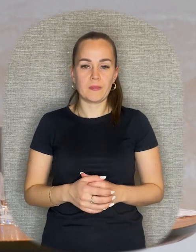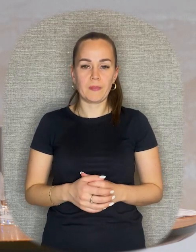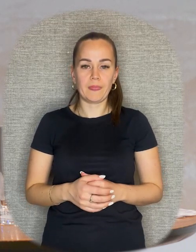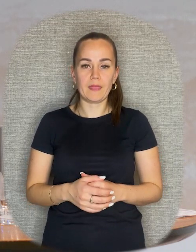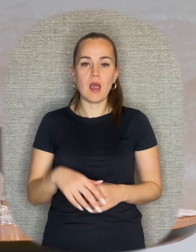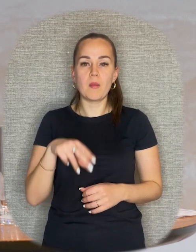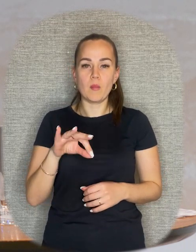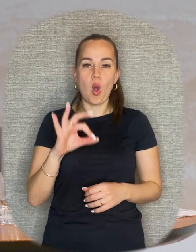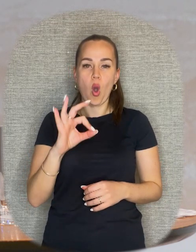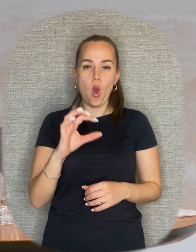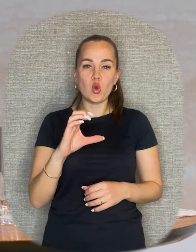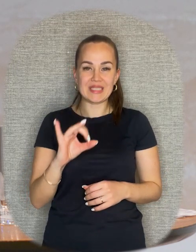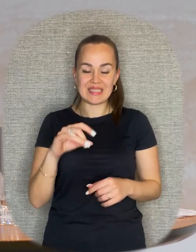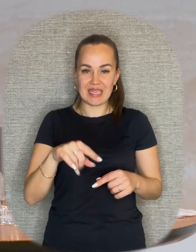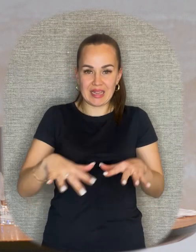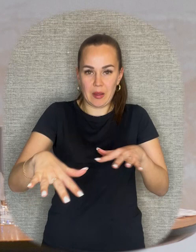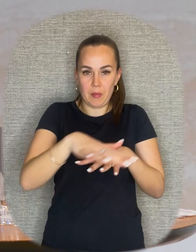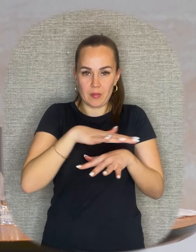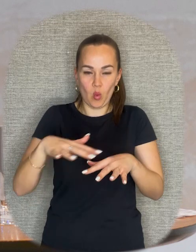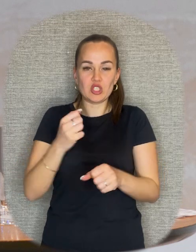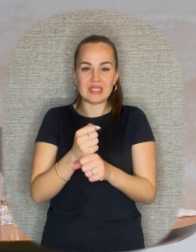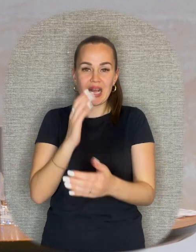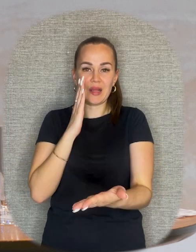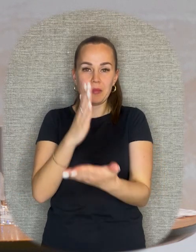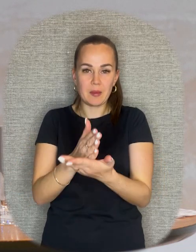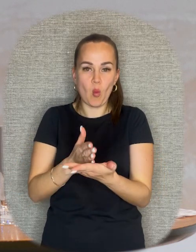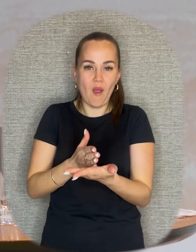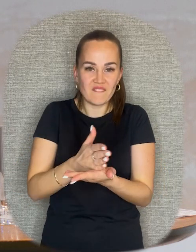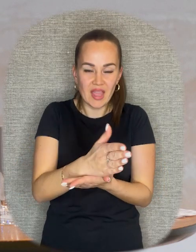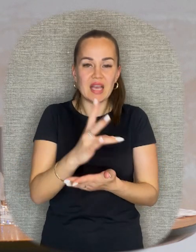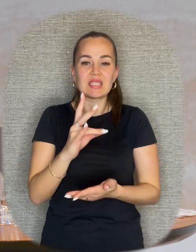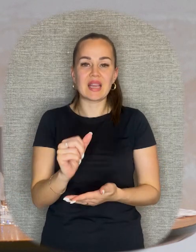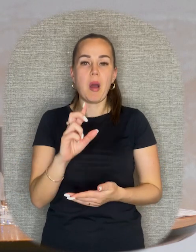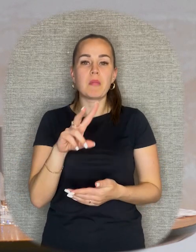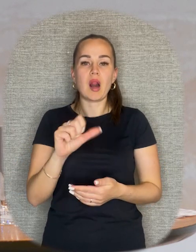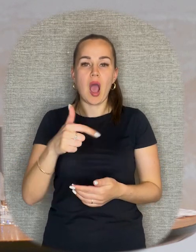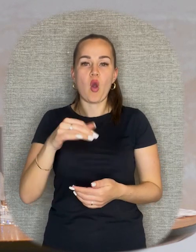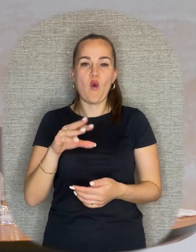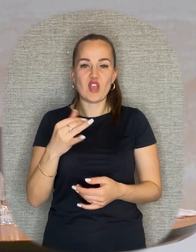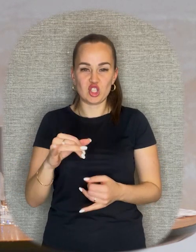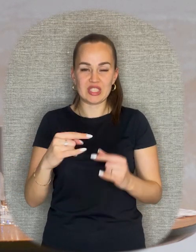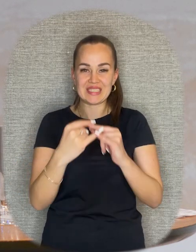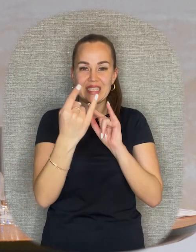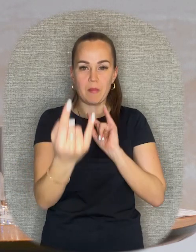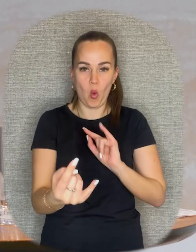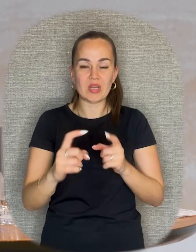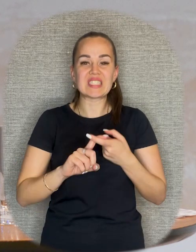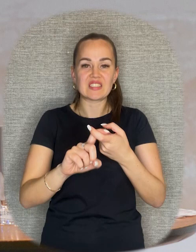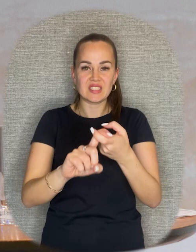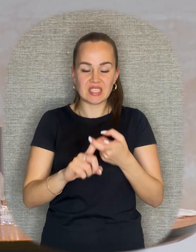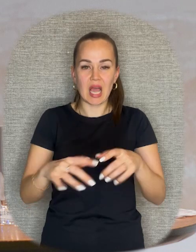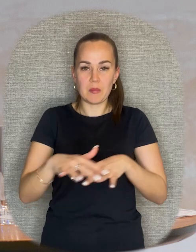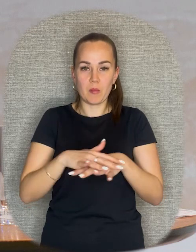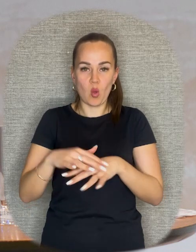зданиями и что очень важно по оси этой площади проложить прямой въезд на Благовещенский